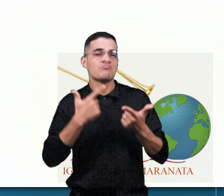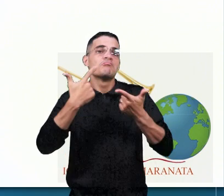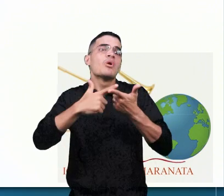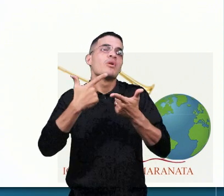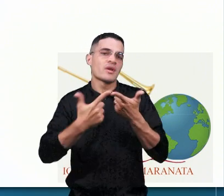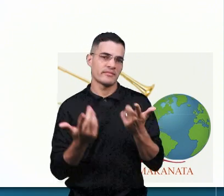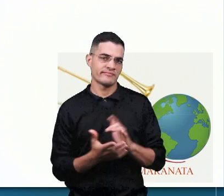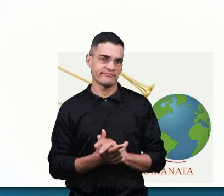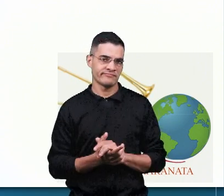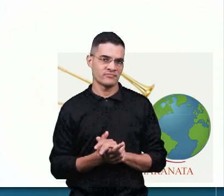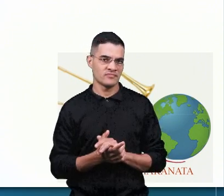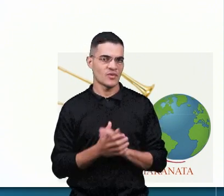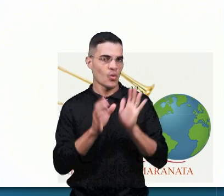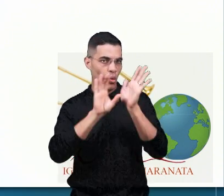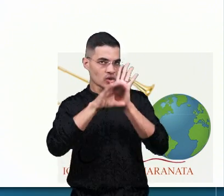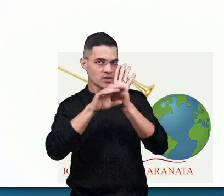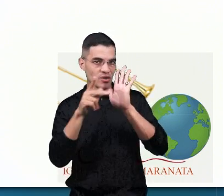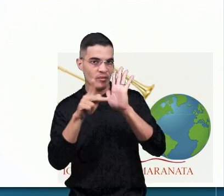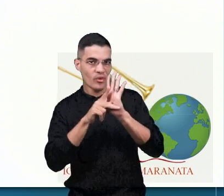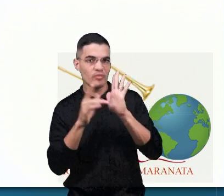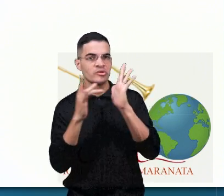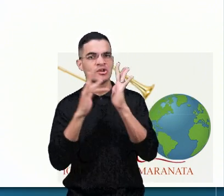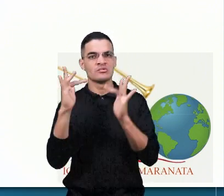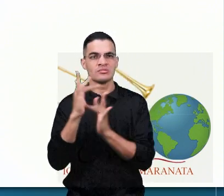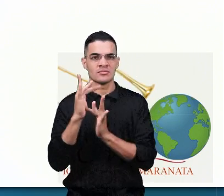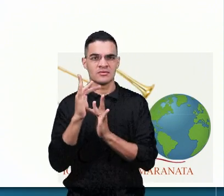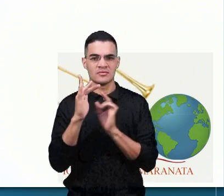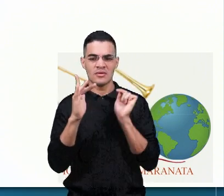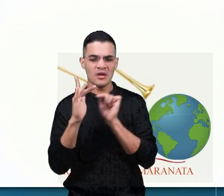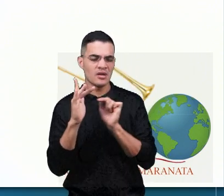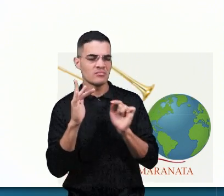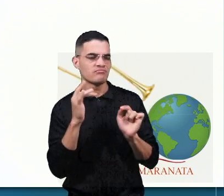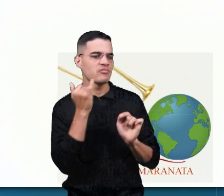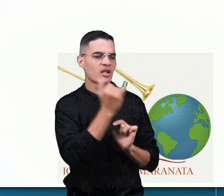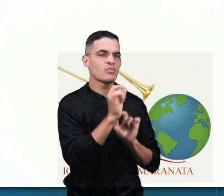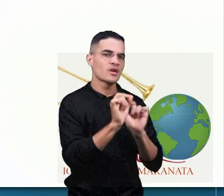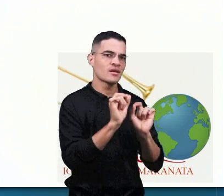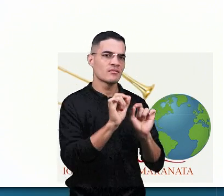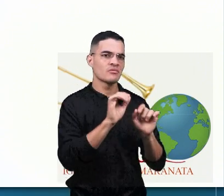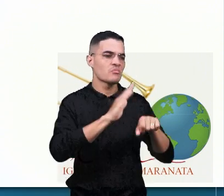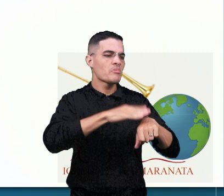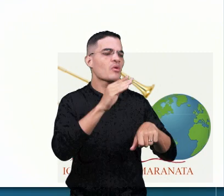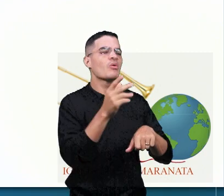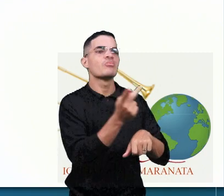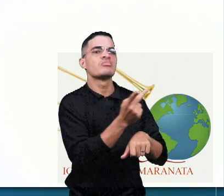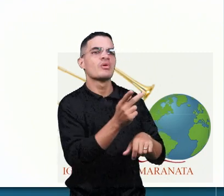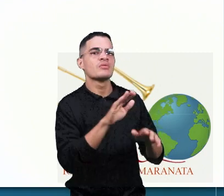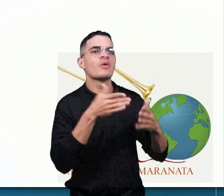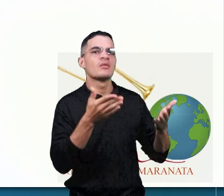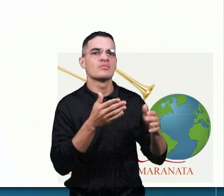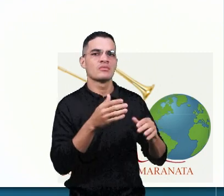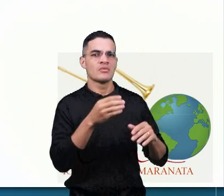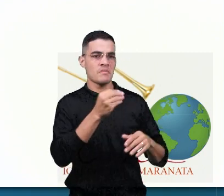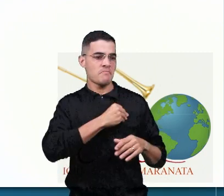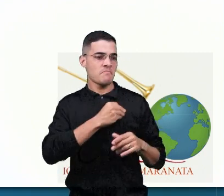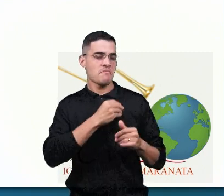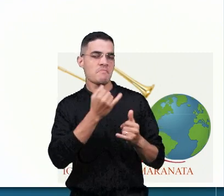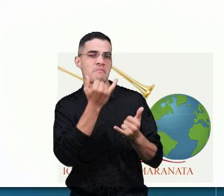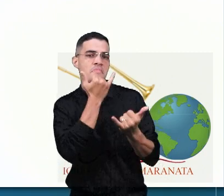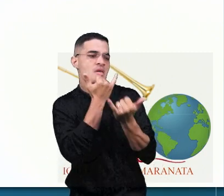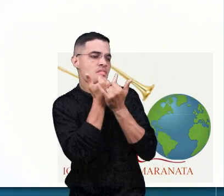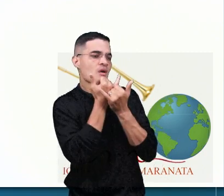Jésus, du point de vue du Seigneur Jésus, dans le concept de Jésus, qui a plus péché? Qui a été